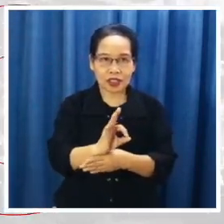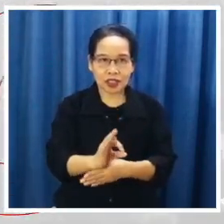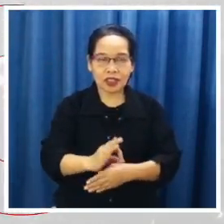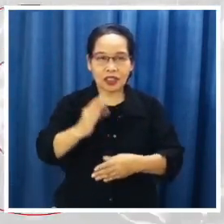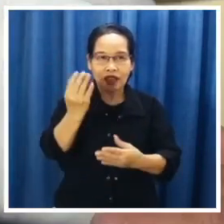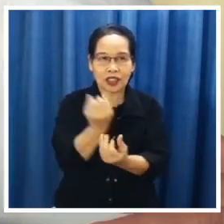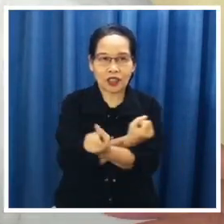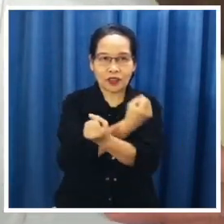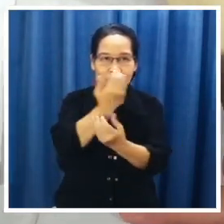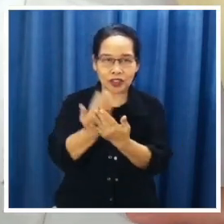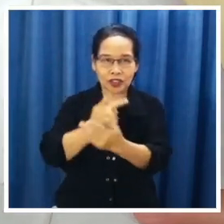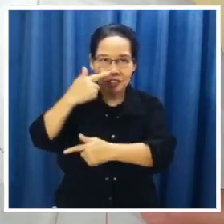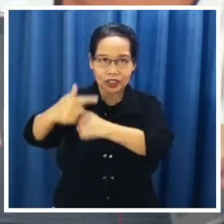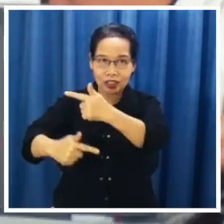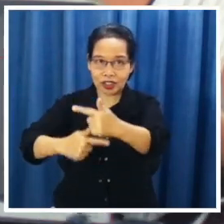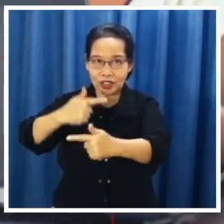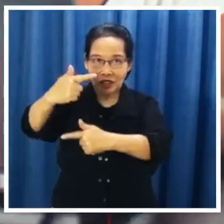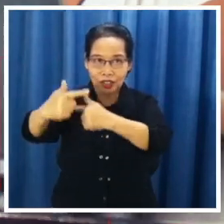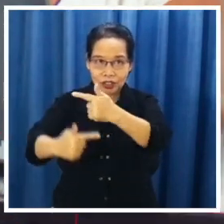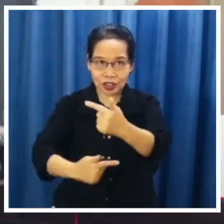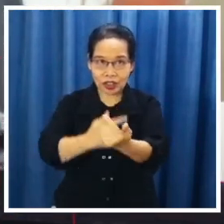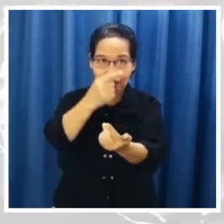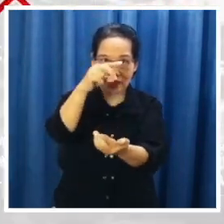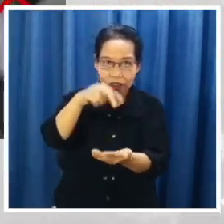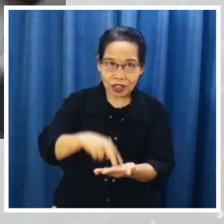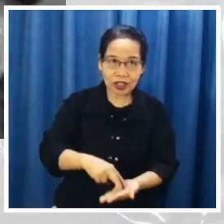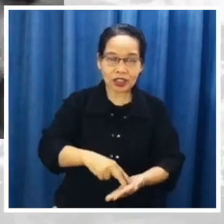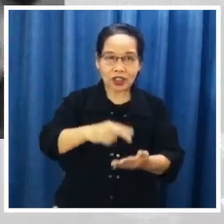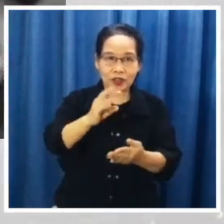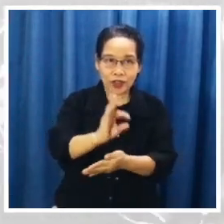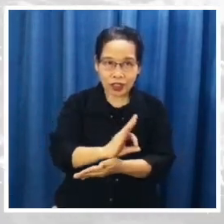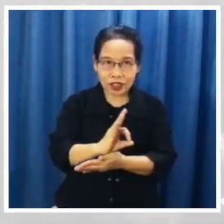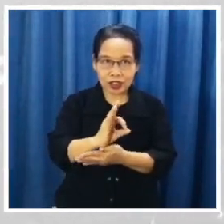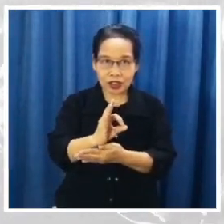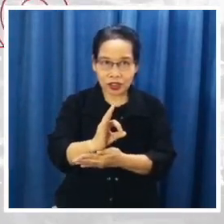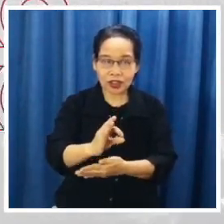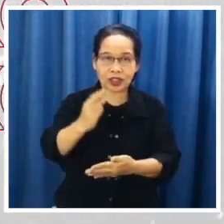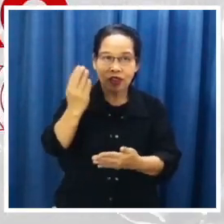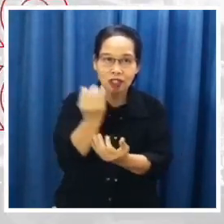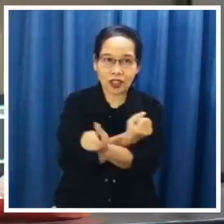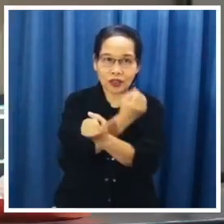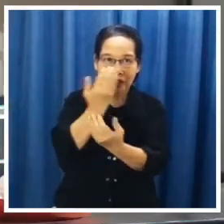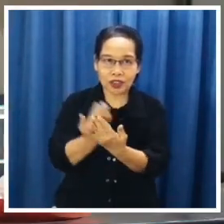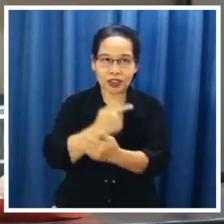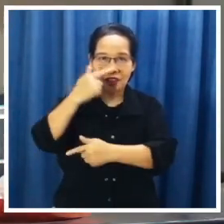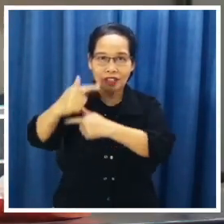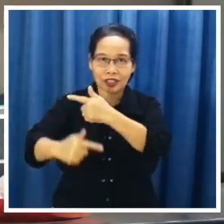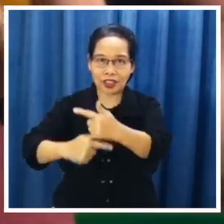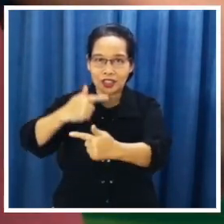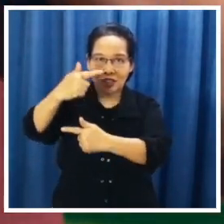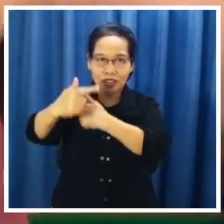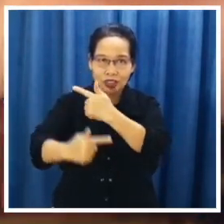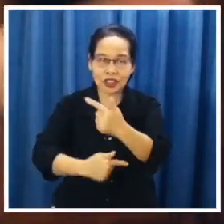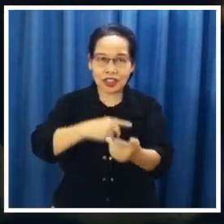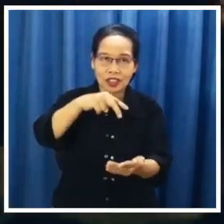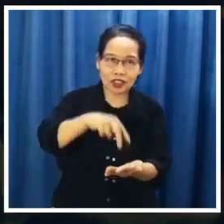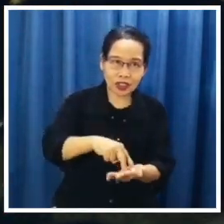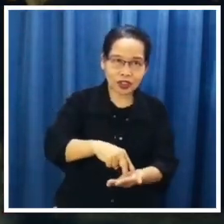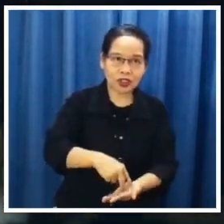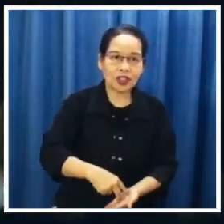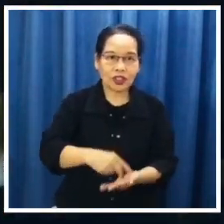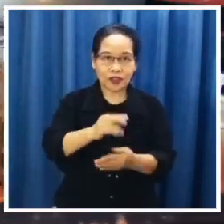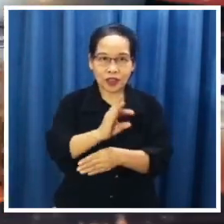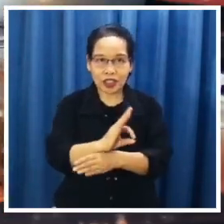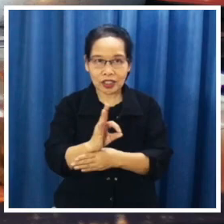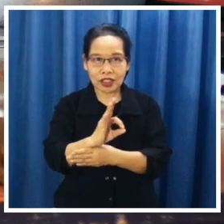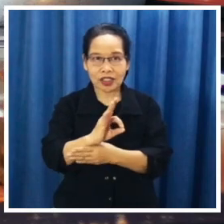ko. Ang lab ko, bagong henerasyon. Stand ko, flex ko. Ang lab ko, bagong henerasyon. Stand